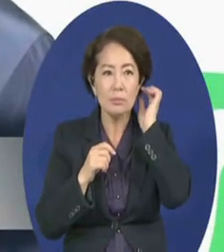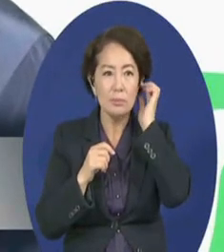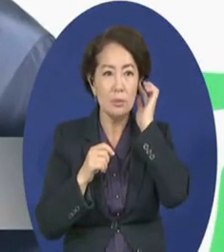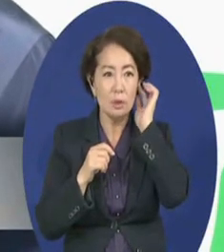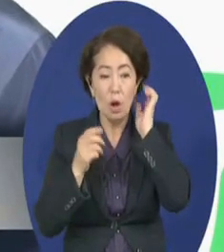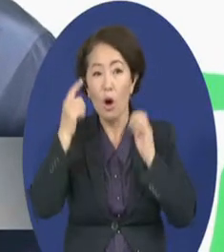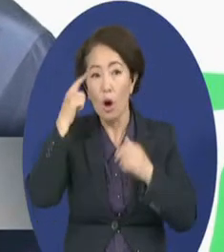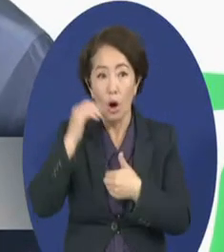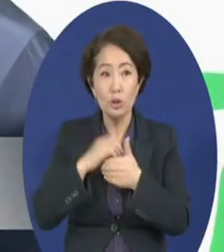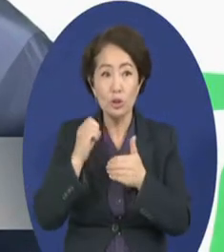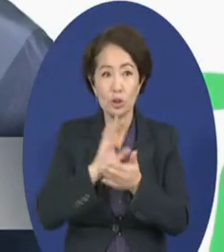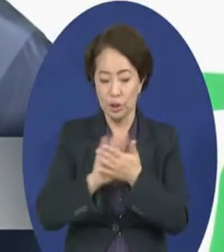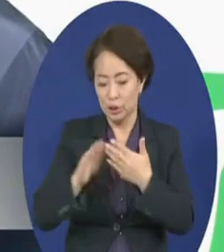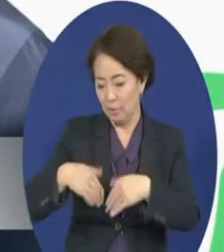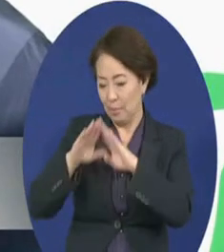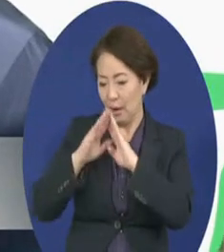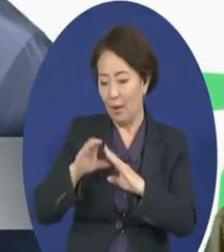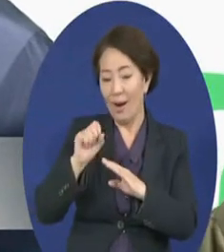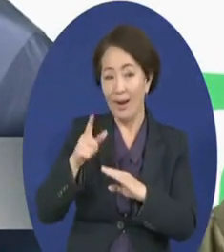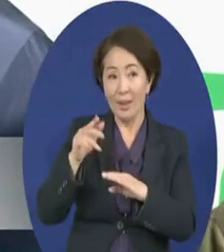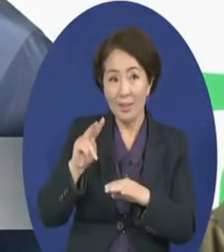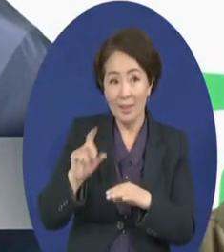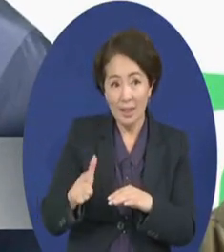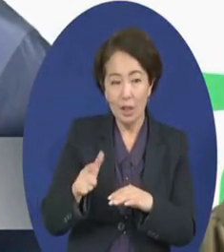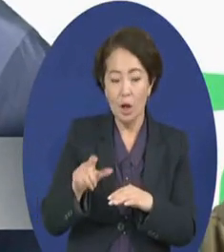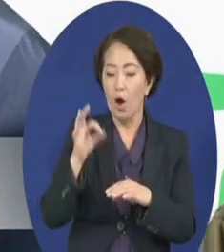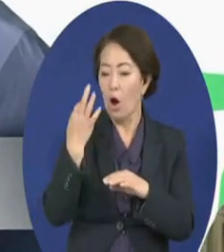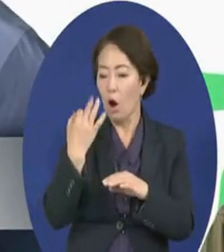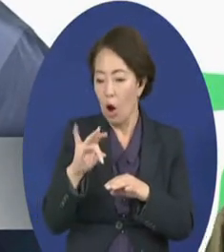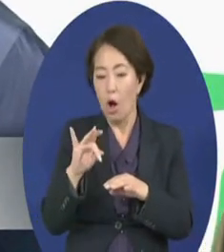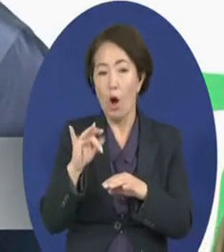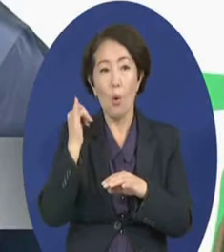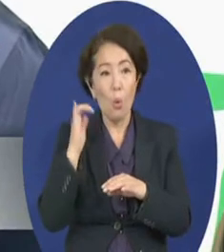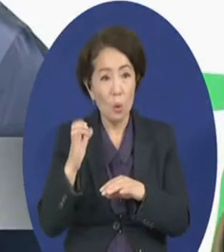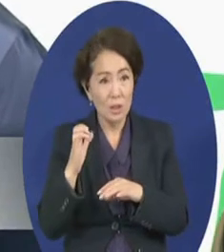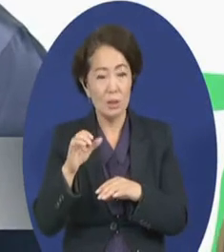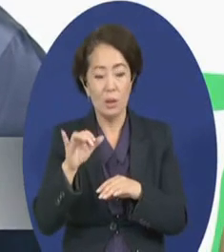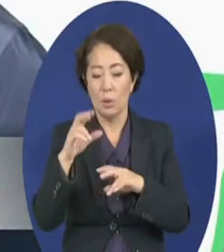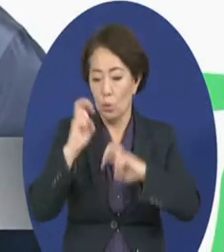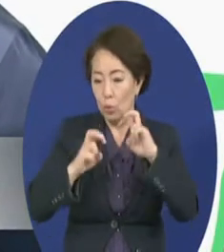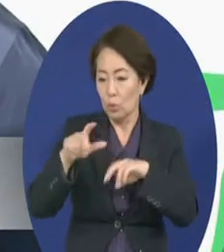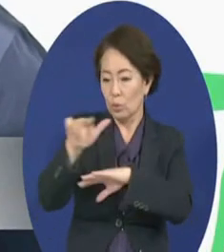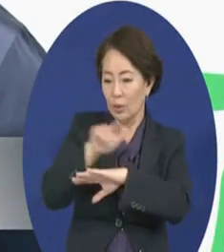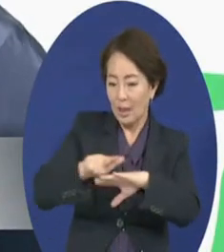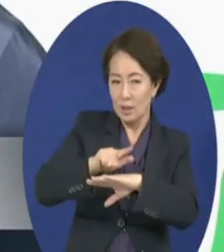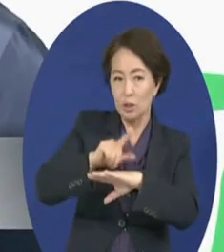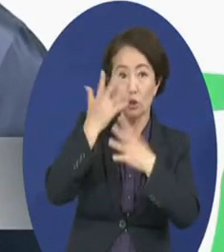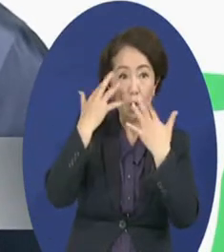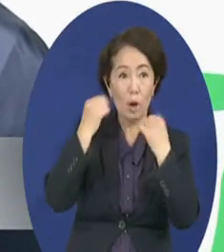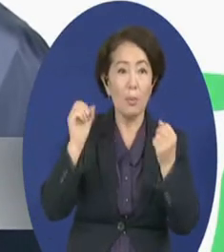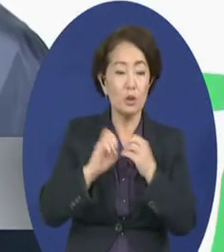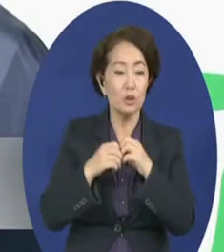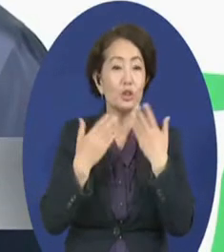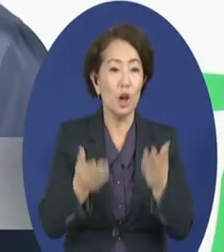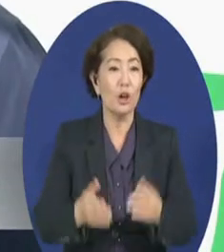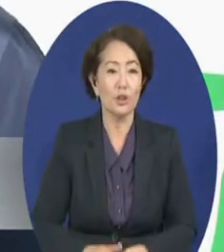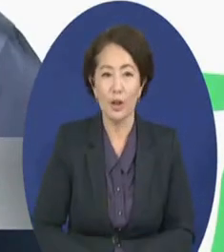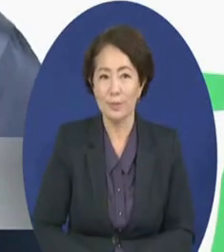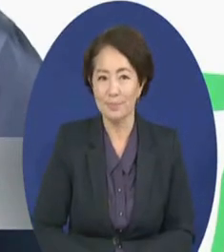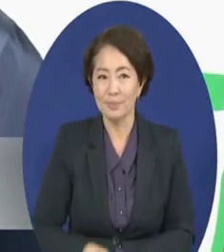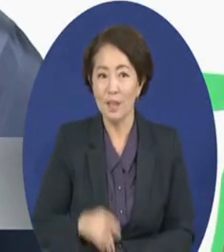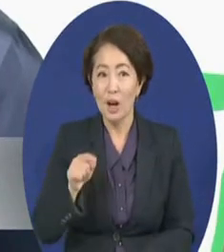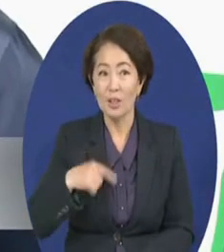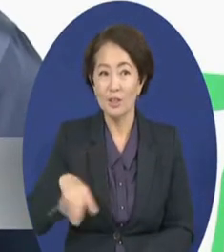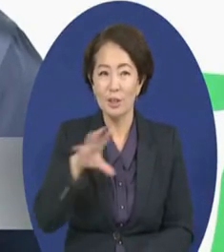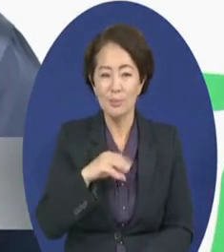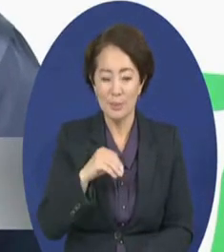нэг агентлаг нөгөө үрсэлгээ усны одоо усын үйлдвэрийн газрууд энийг бас зохион байгуулж хийж өгөх юм байна. Тэгээд одоо